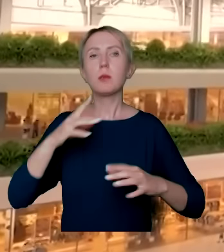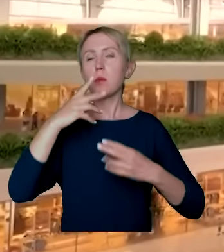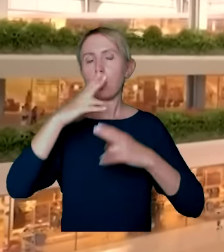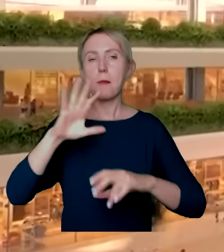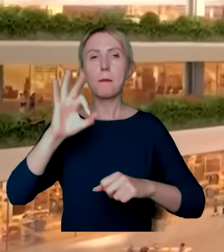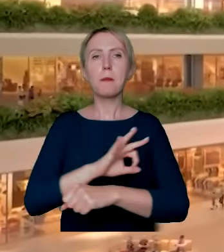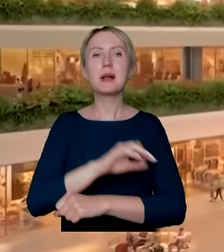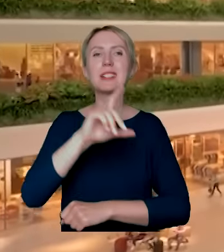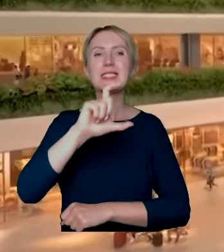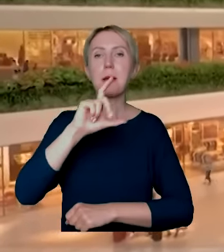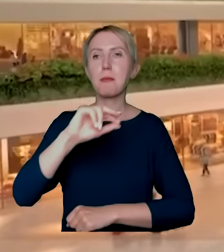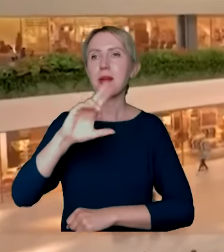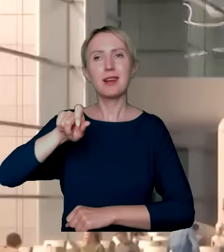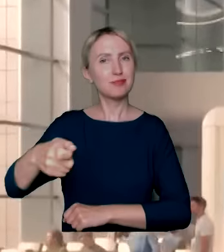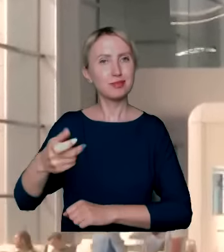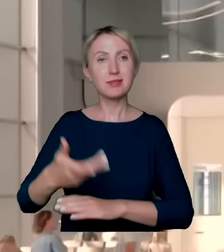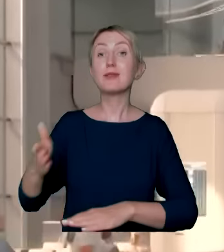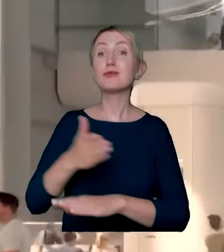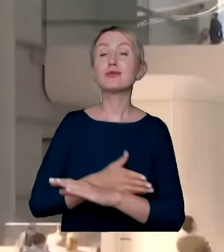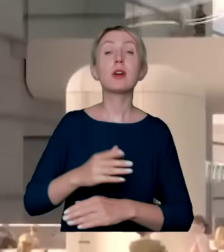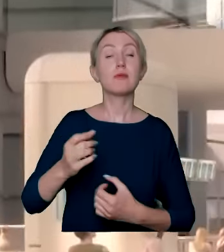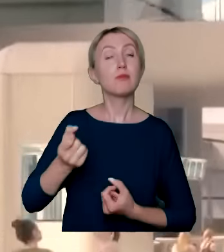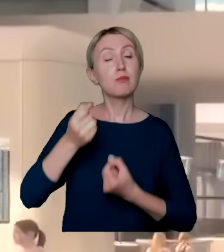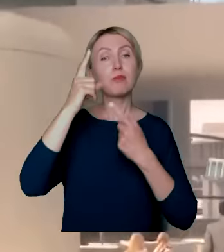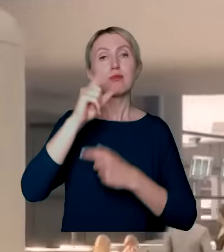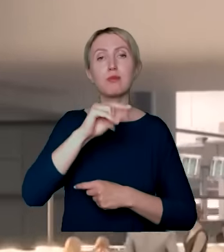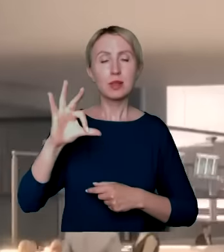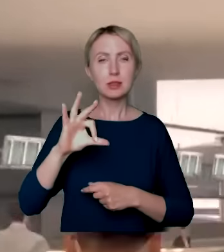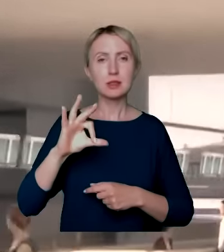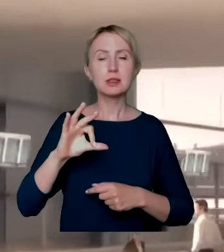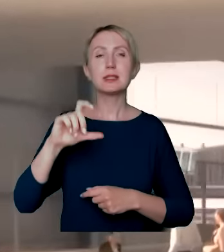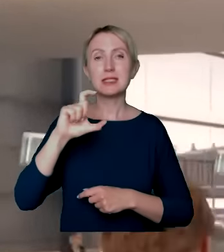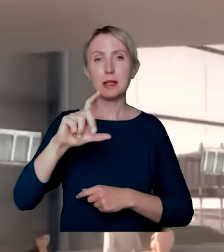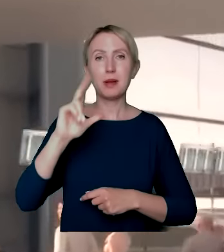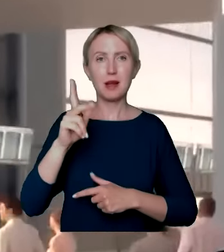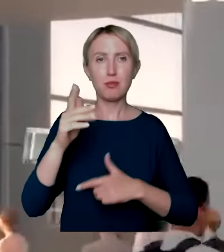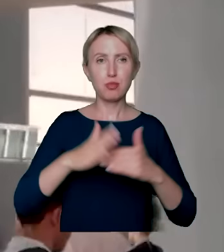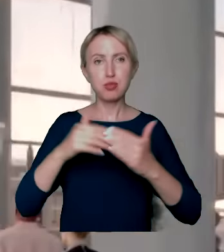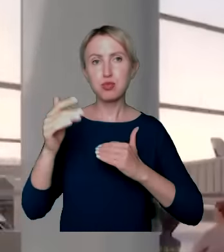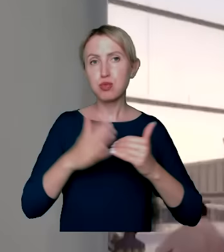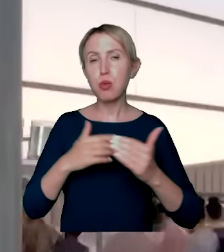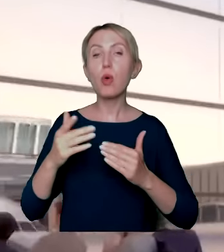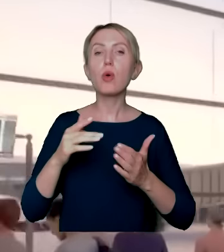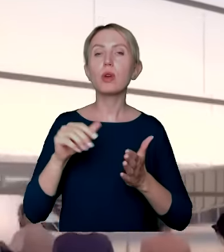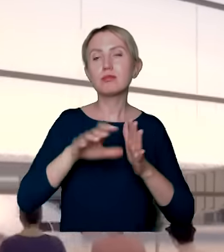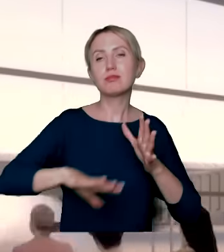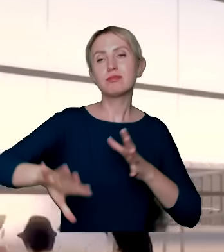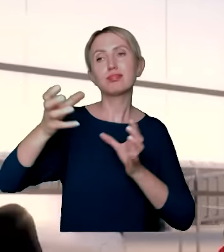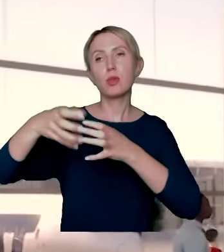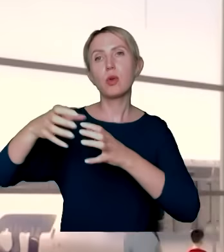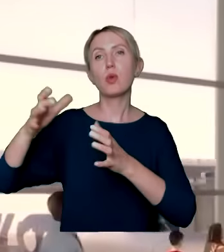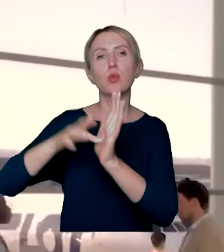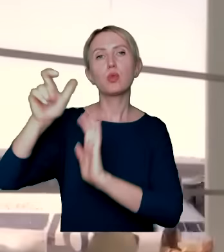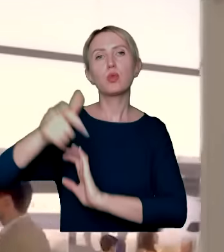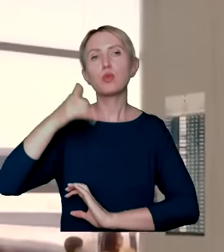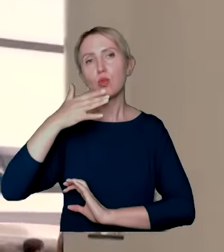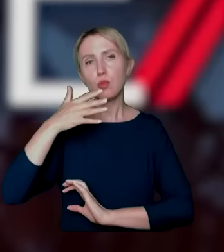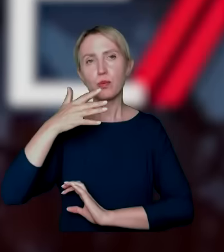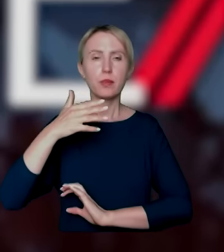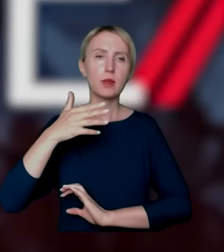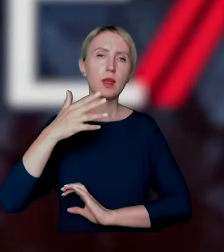CPK. Wcześniej pomysł Prawa i Sprawiedliwości budowy Centralnego Portu Komunikacyjnego i środowisko Donalda Tuska określała mianem